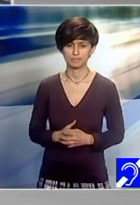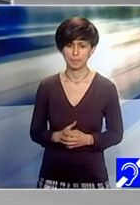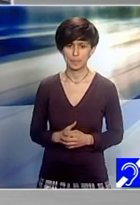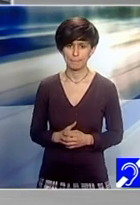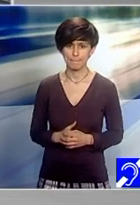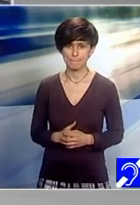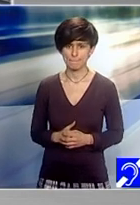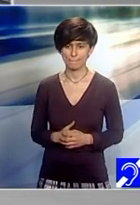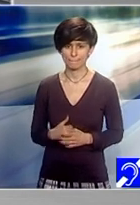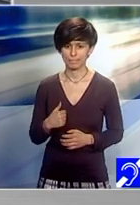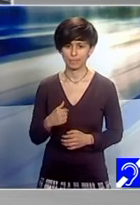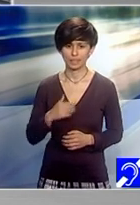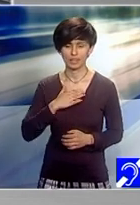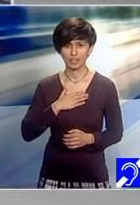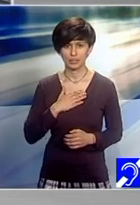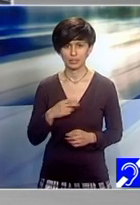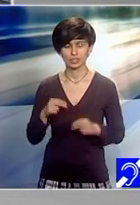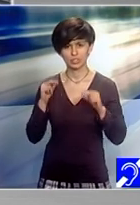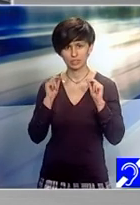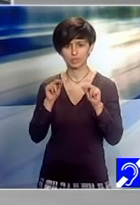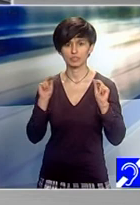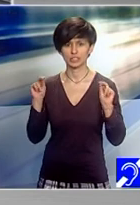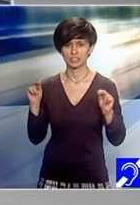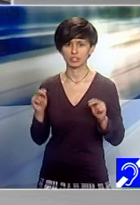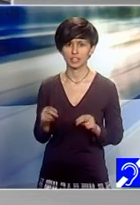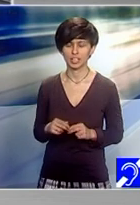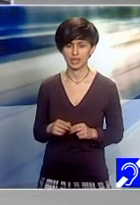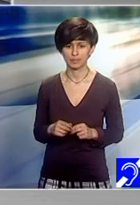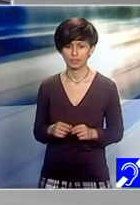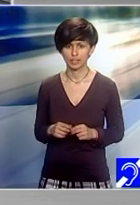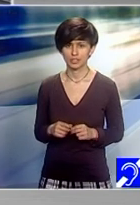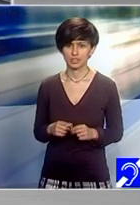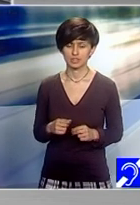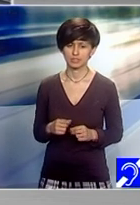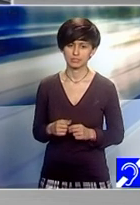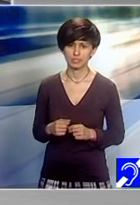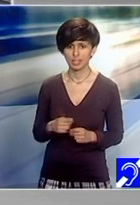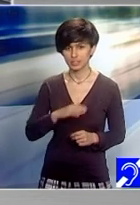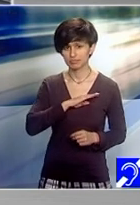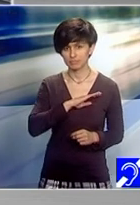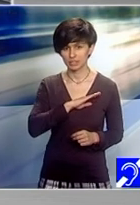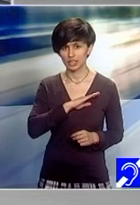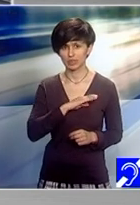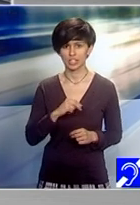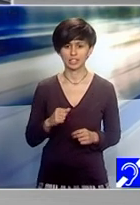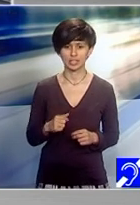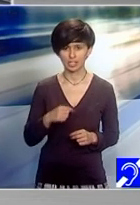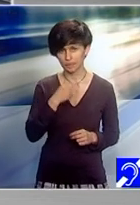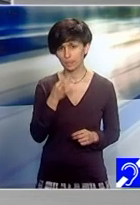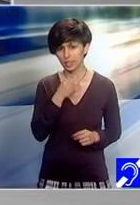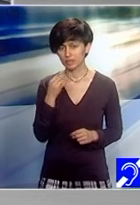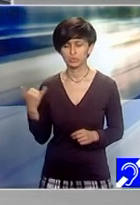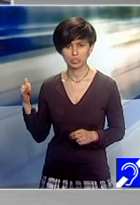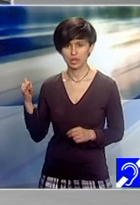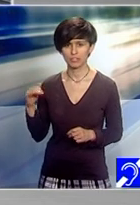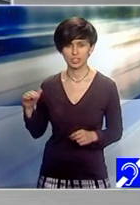astăzi. Și a povestit, ieri a fost la un atelier care se numește Vrei să fii, fă cunoștință cu Robin Hood, în care am tras cu arcul. Și am venit cu copiii